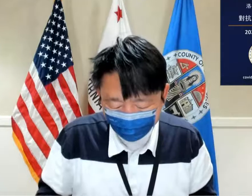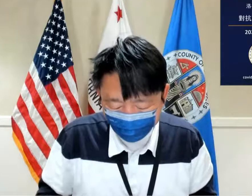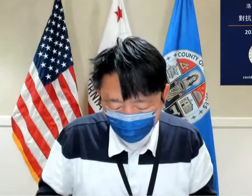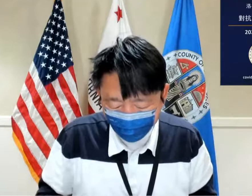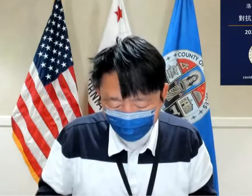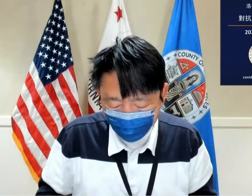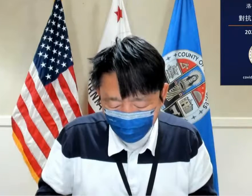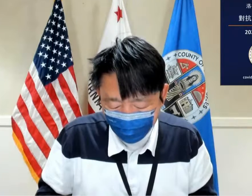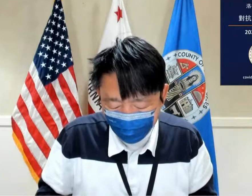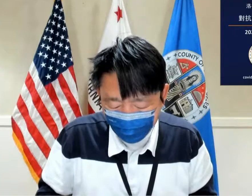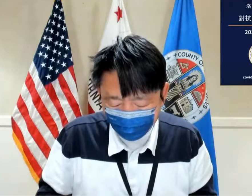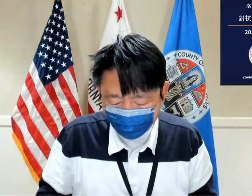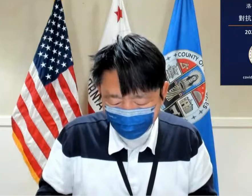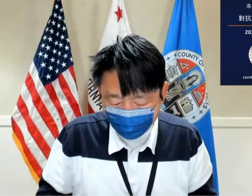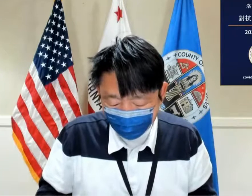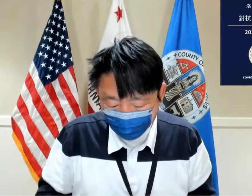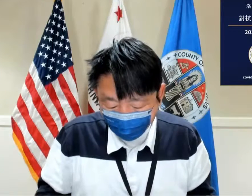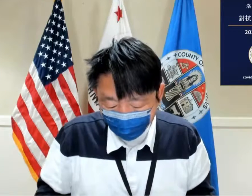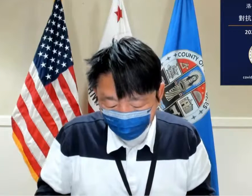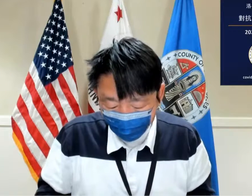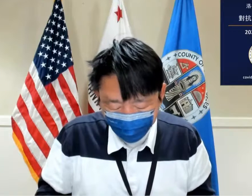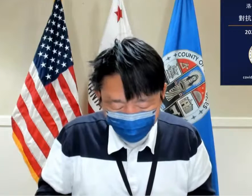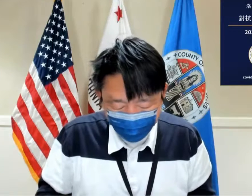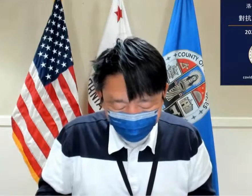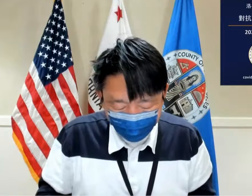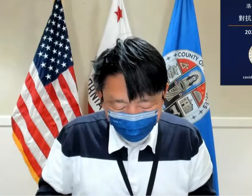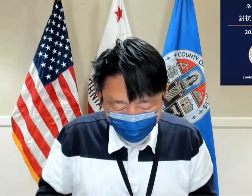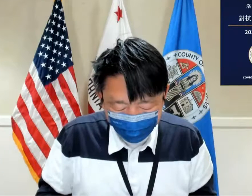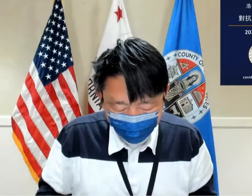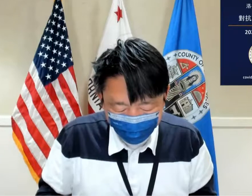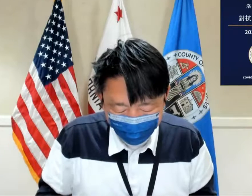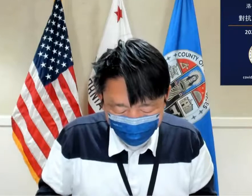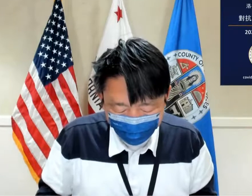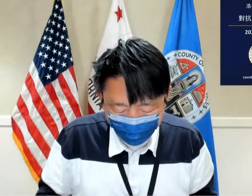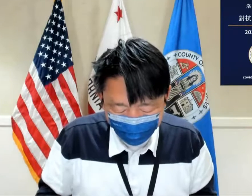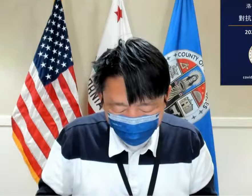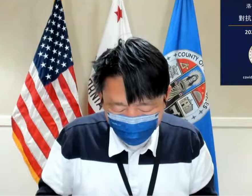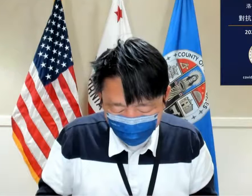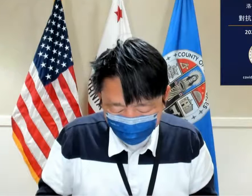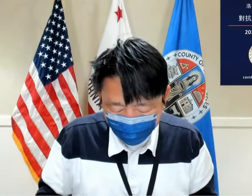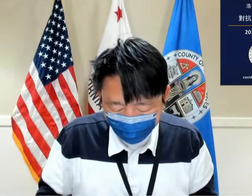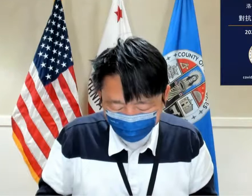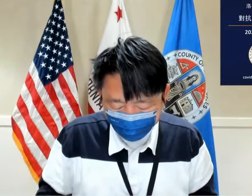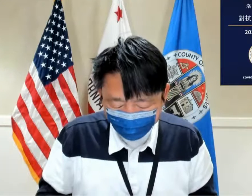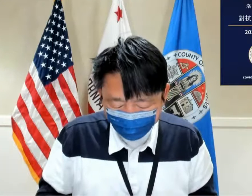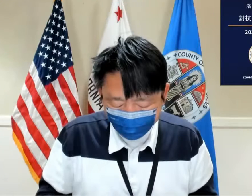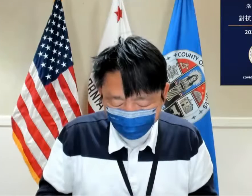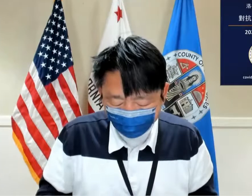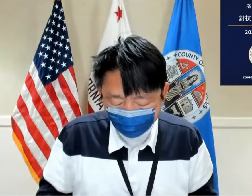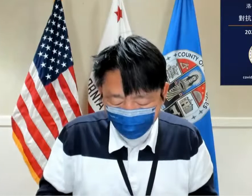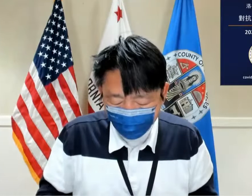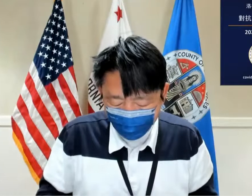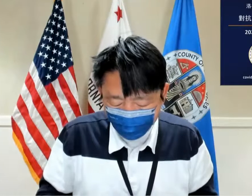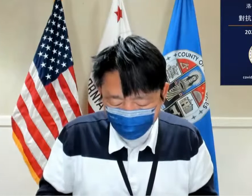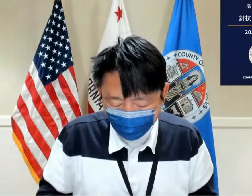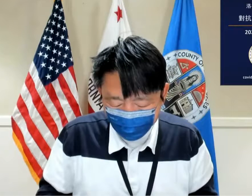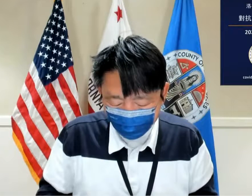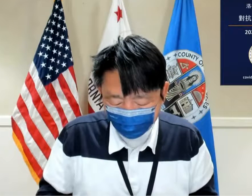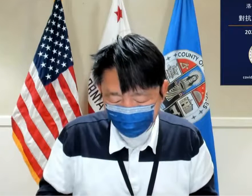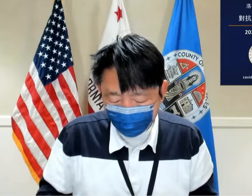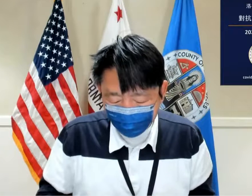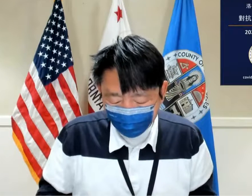规定，包括对训练、培训、接触式的训练及比赛，但